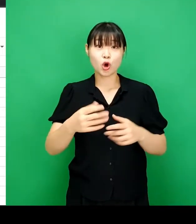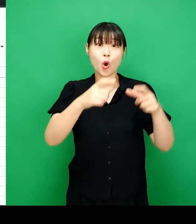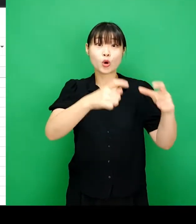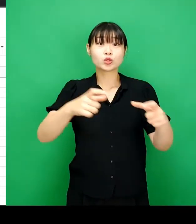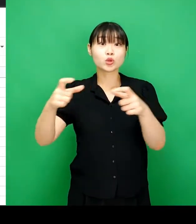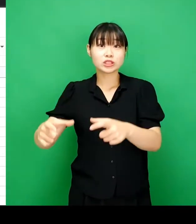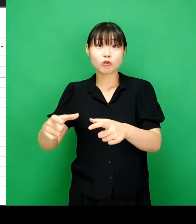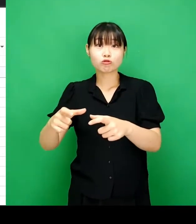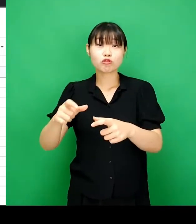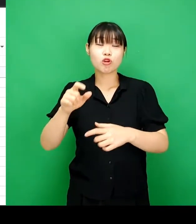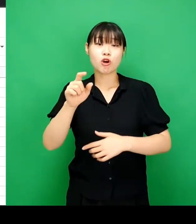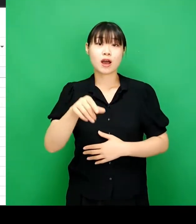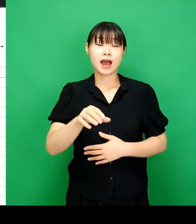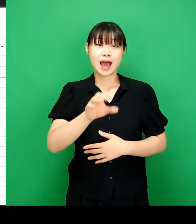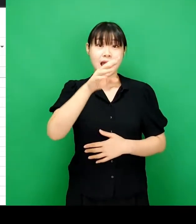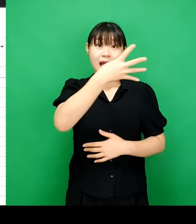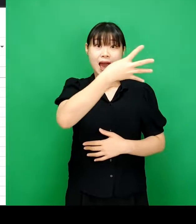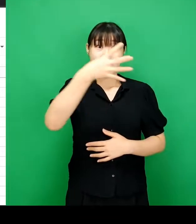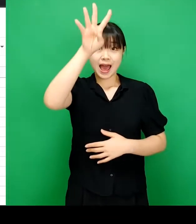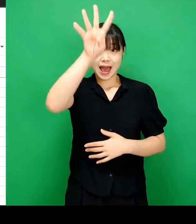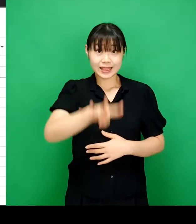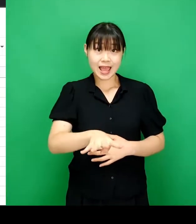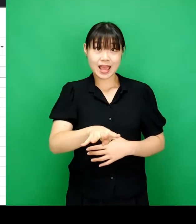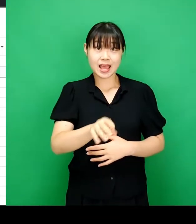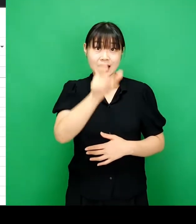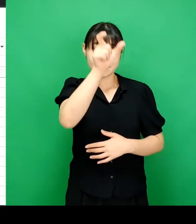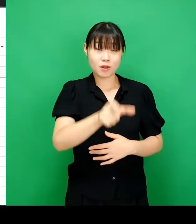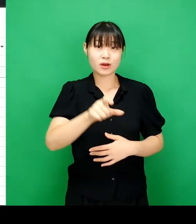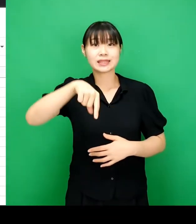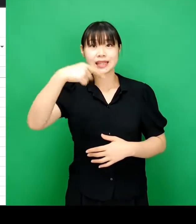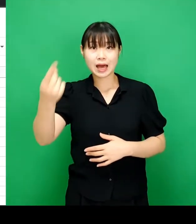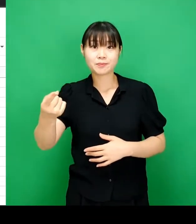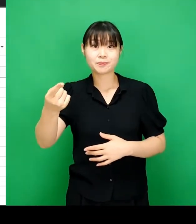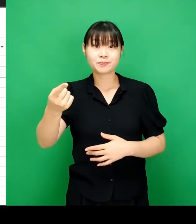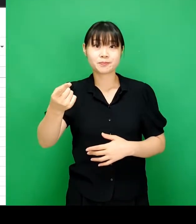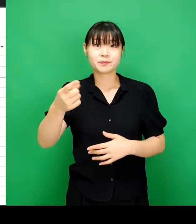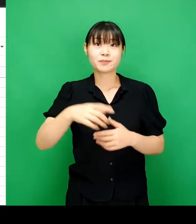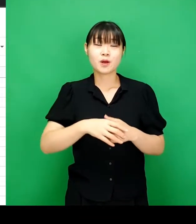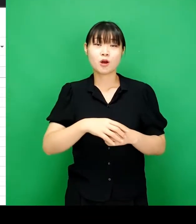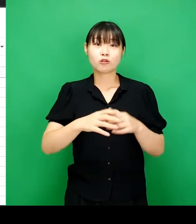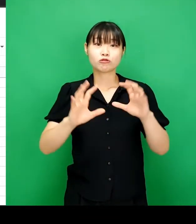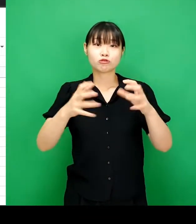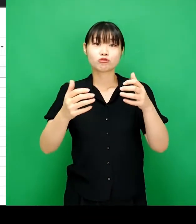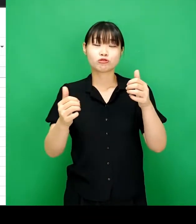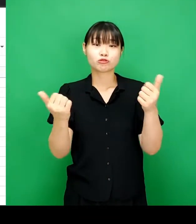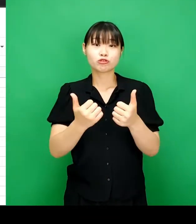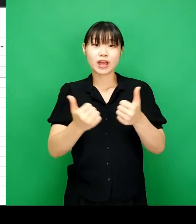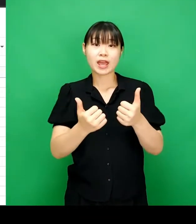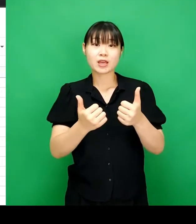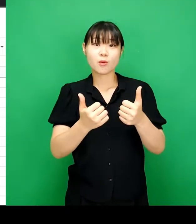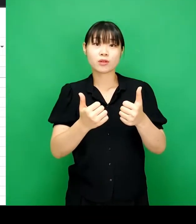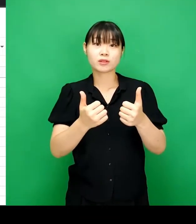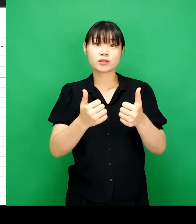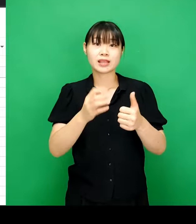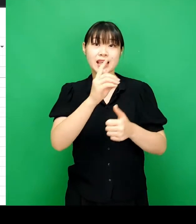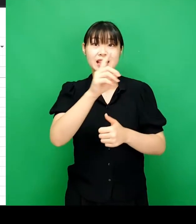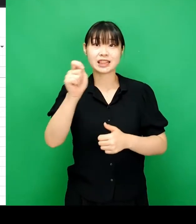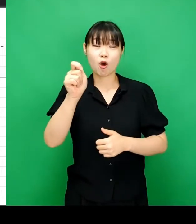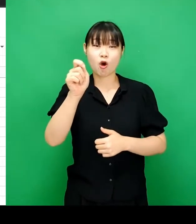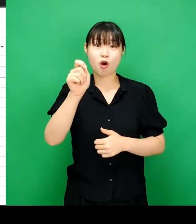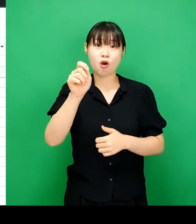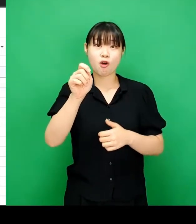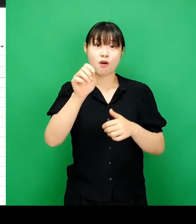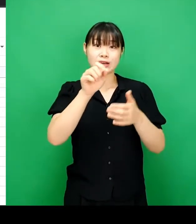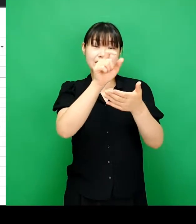소속 지역구가 한 행에 입력되고 다음 행부터는 국회의원 데이터가 차례로 입력되는